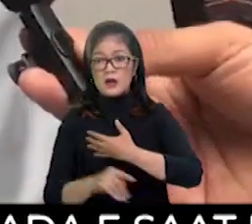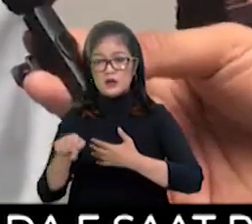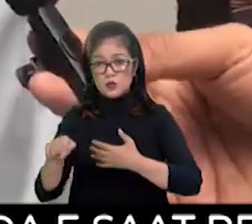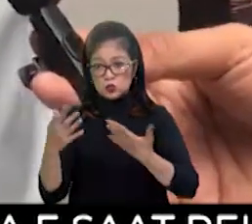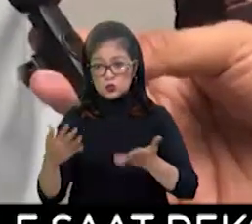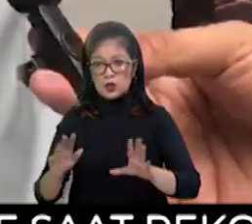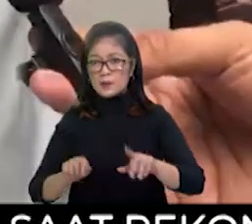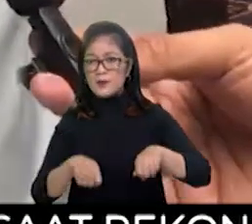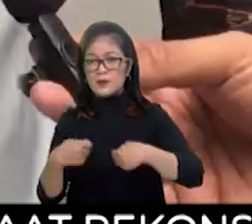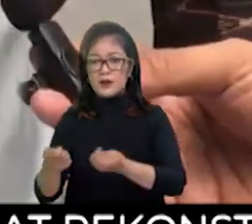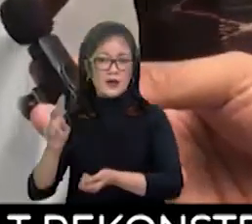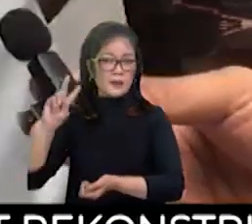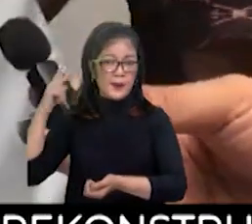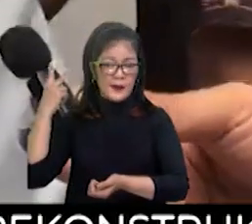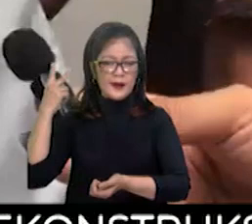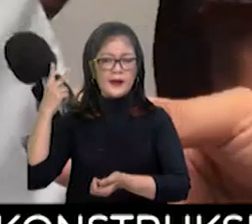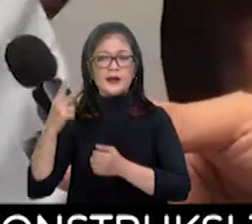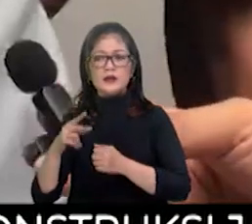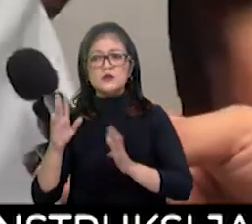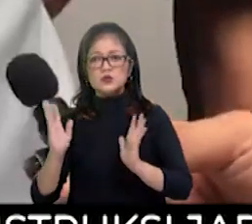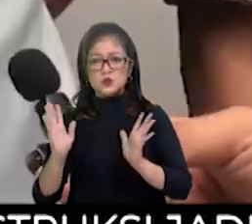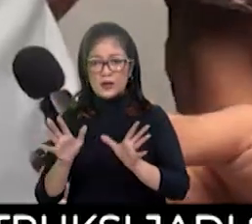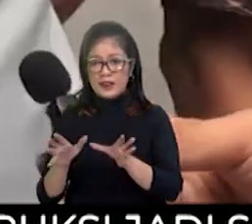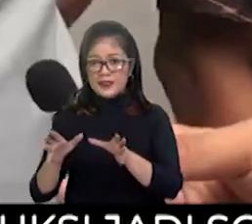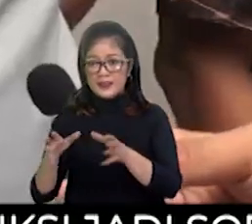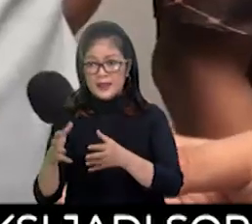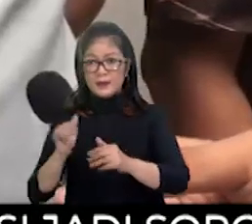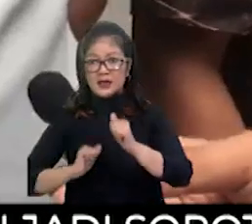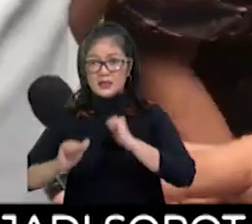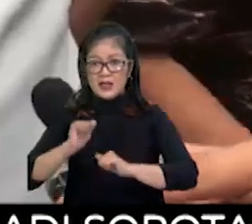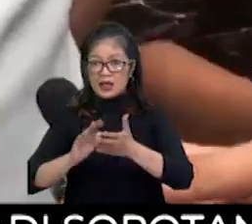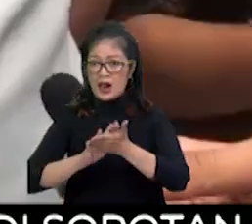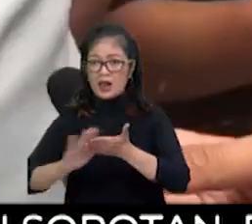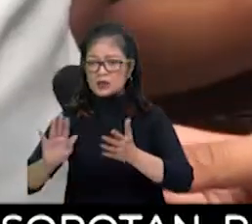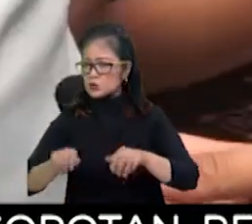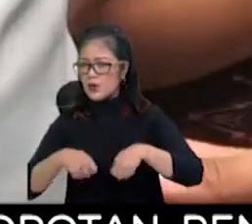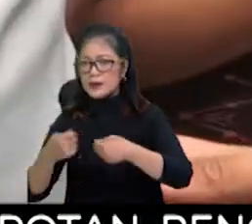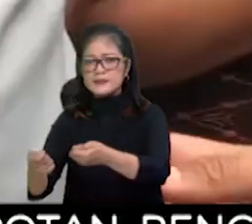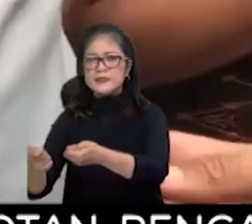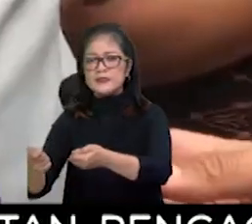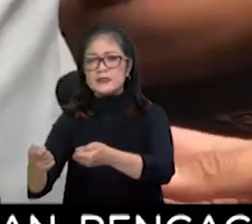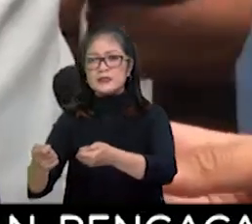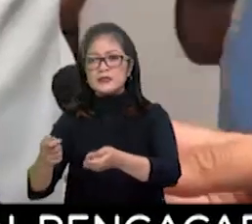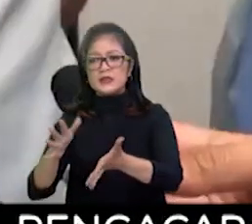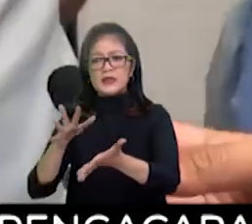memberikan dari kemarin kami tim segera bergerak dan memberikan jaminan